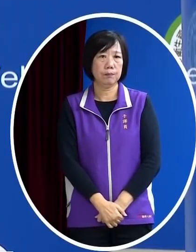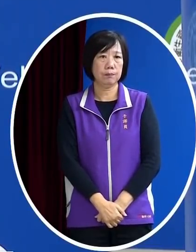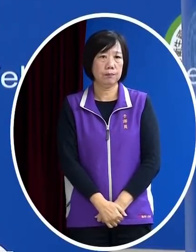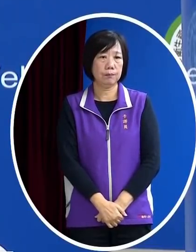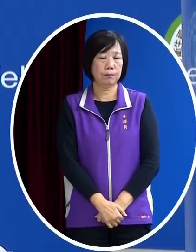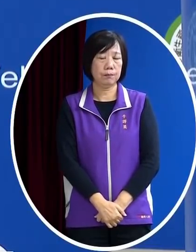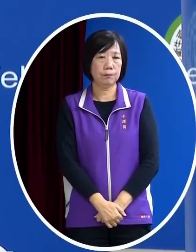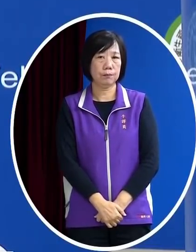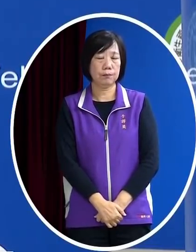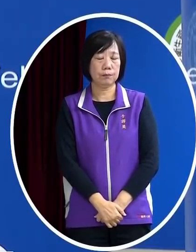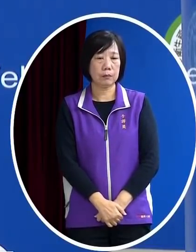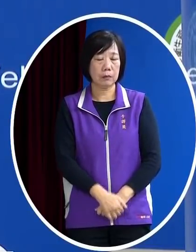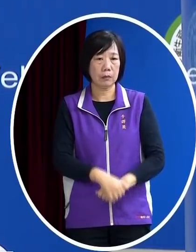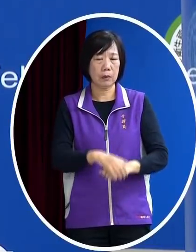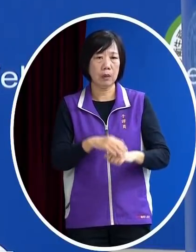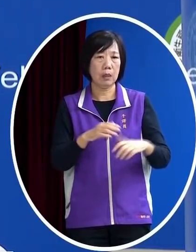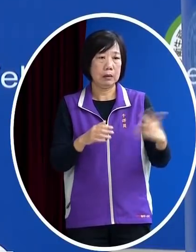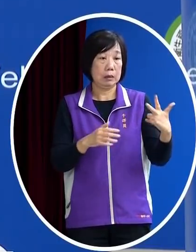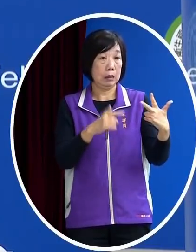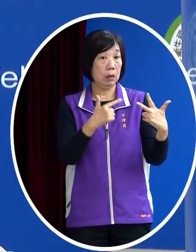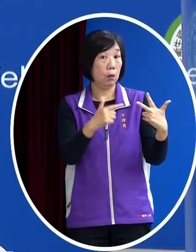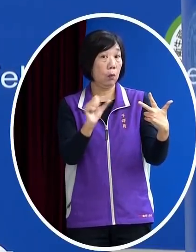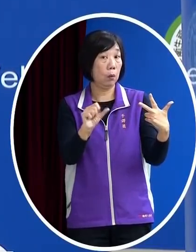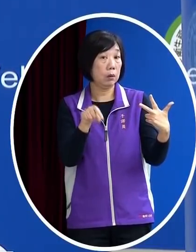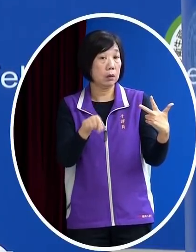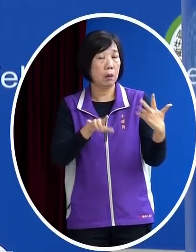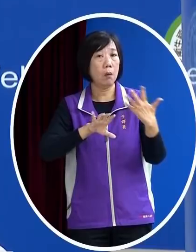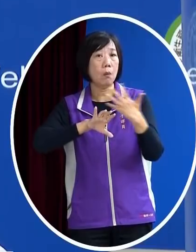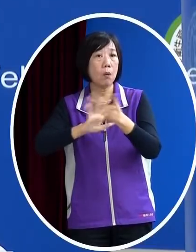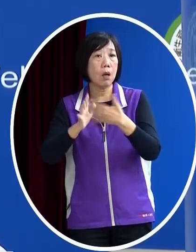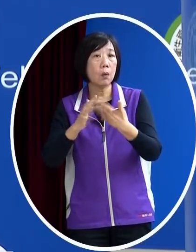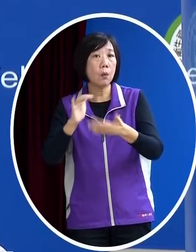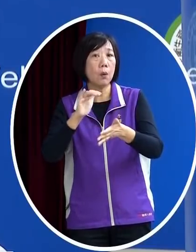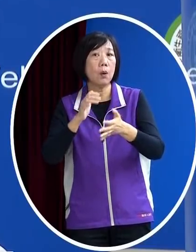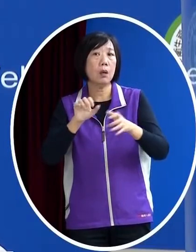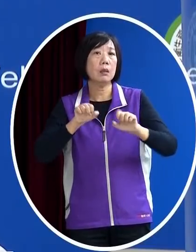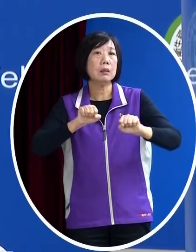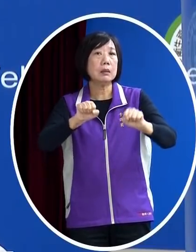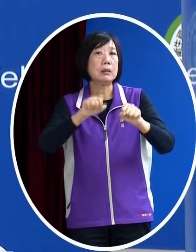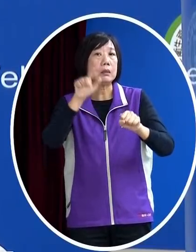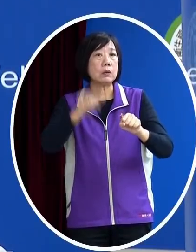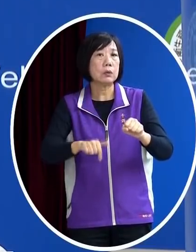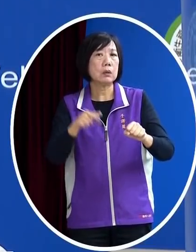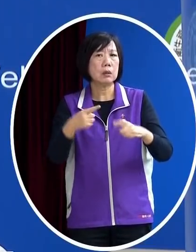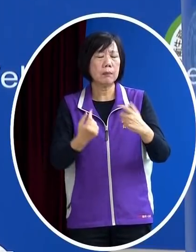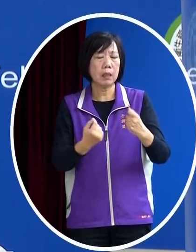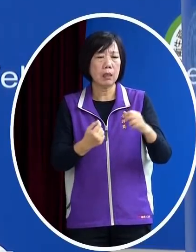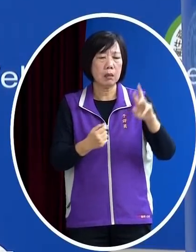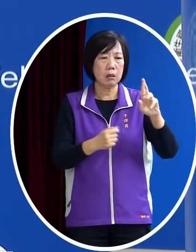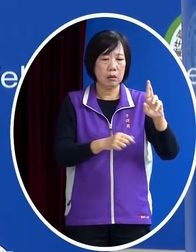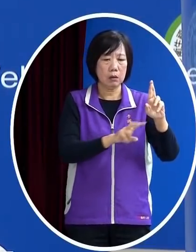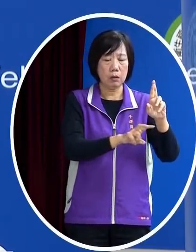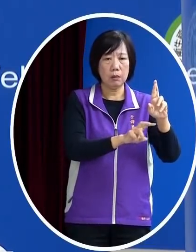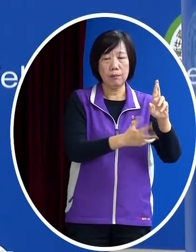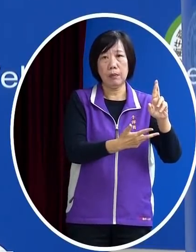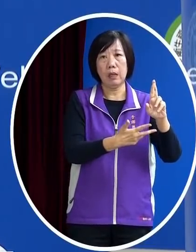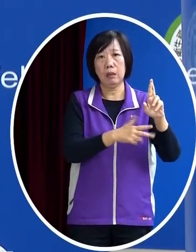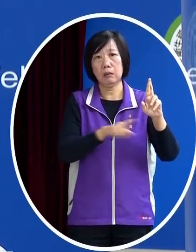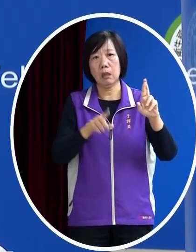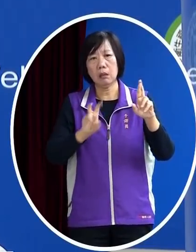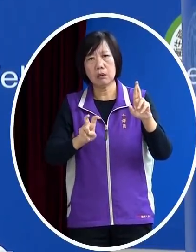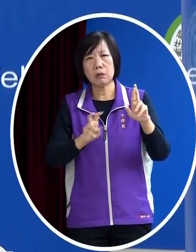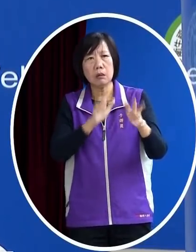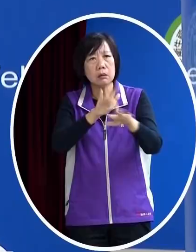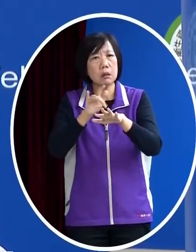那这为厘清765外籍医师于12月8日到12日之间的活动史与接触